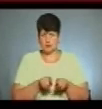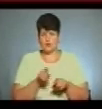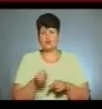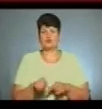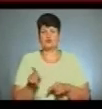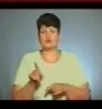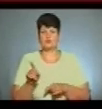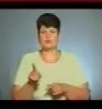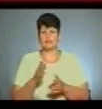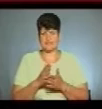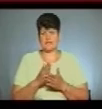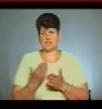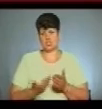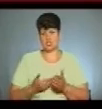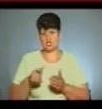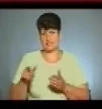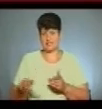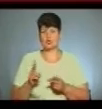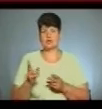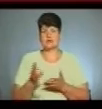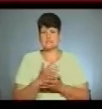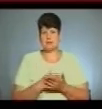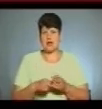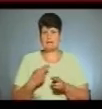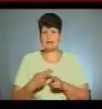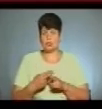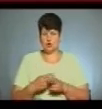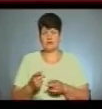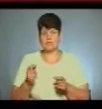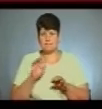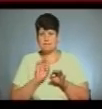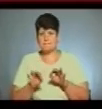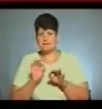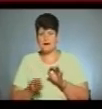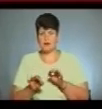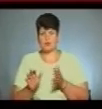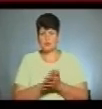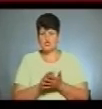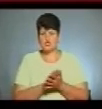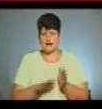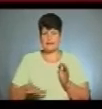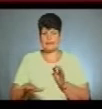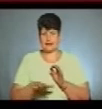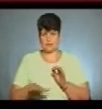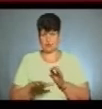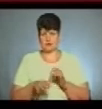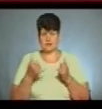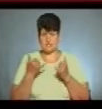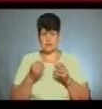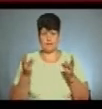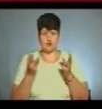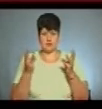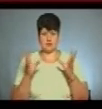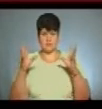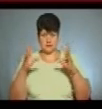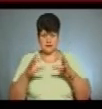є жителі, які збирають там металолом на сміттєзвалищах, і вони собі десь там підпалюють, прочищають територію. В даний момент пожежна погасила цей